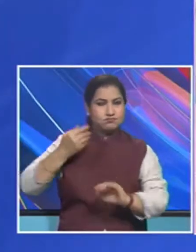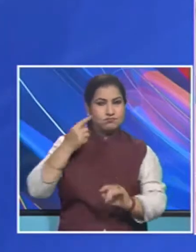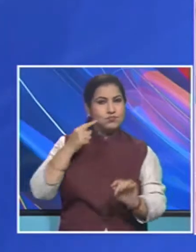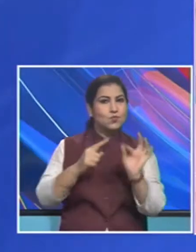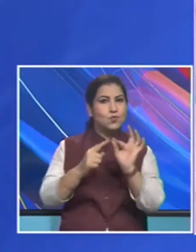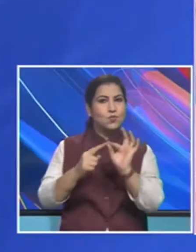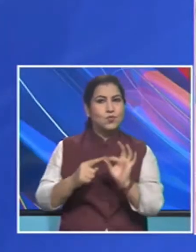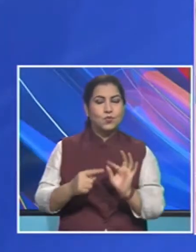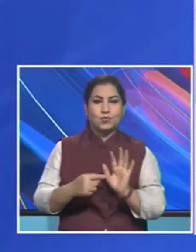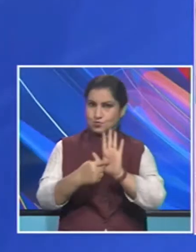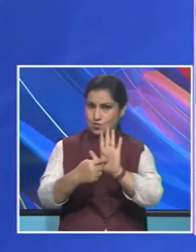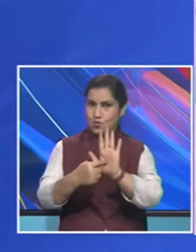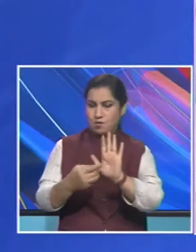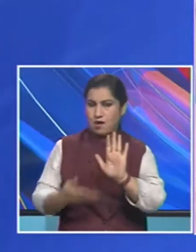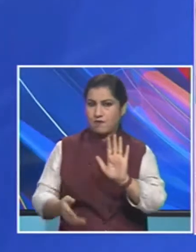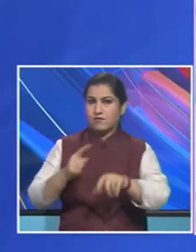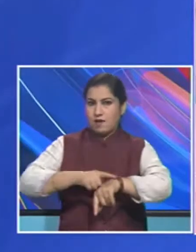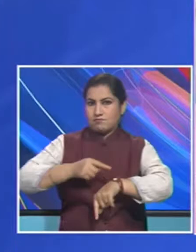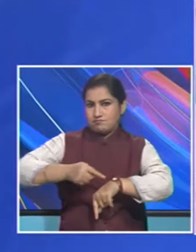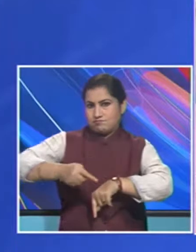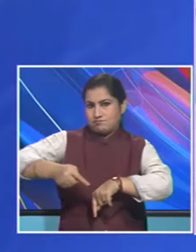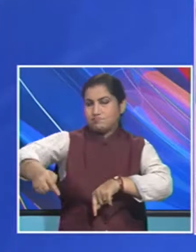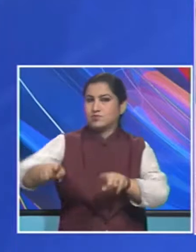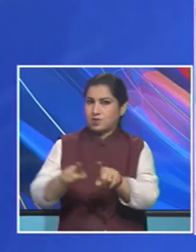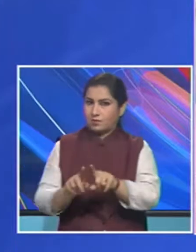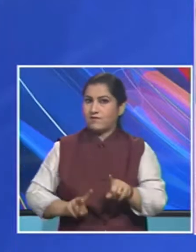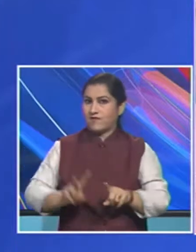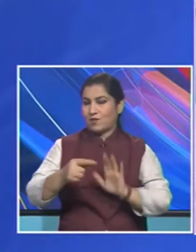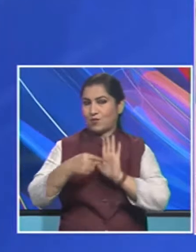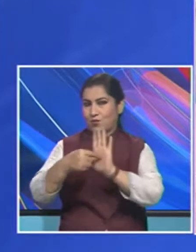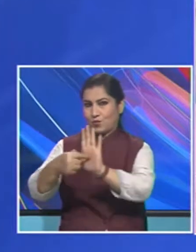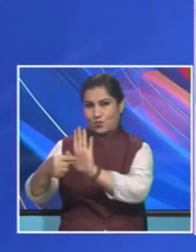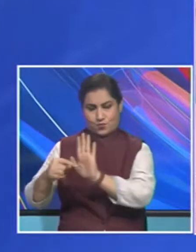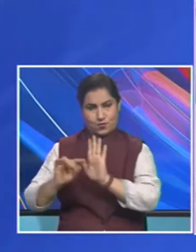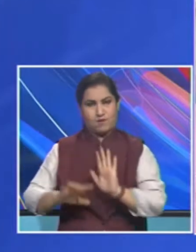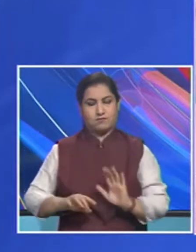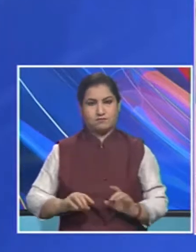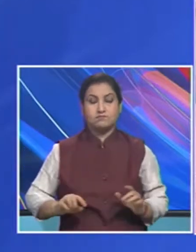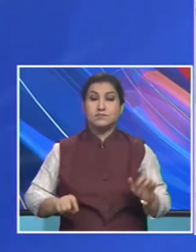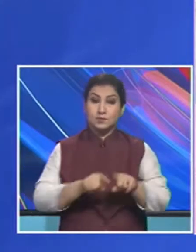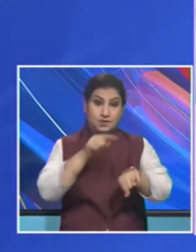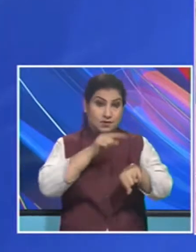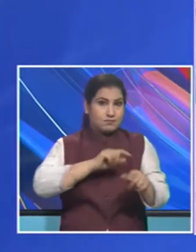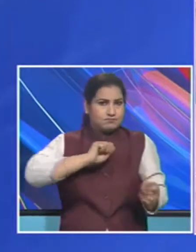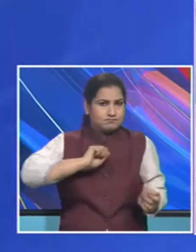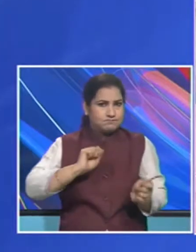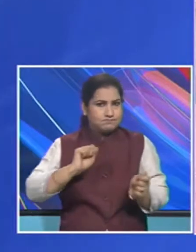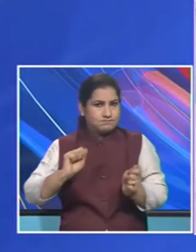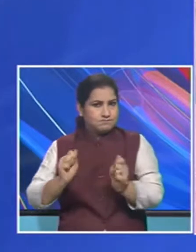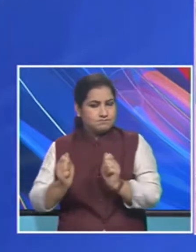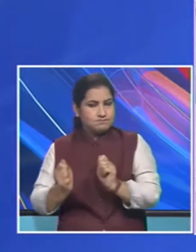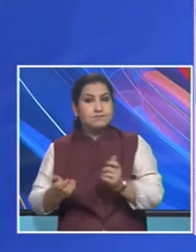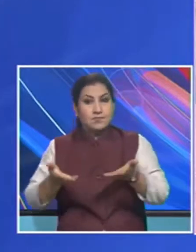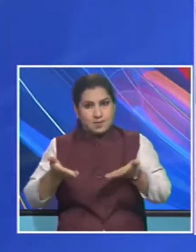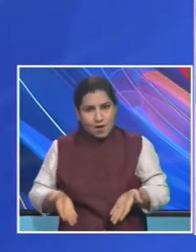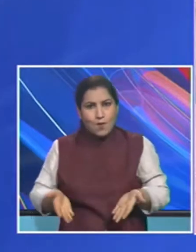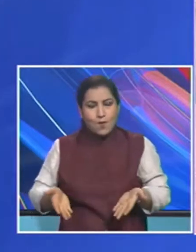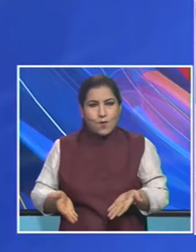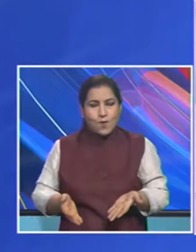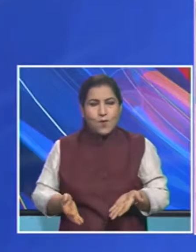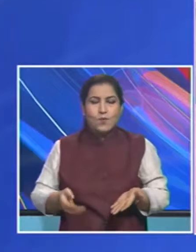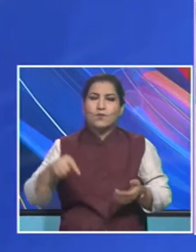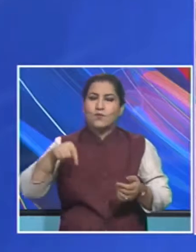evolve as time goes by. To keep up with the times, to yet bring